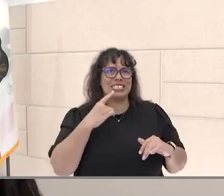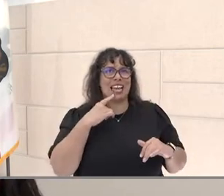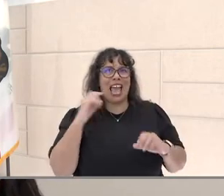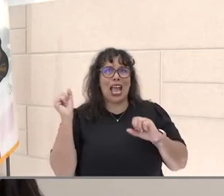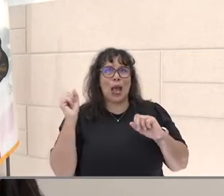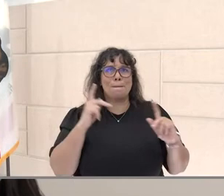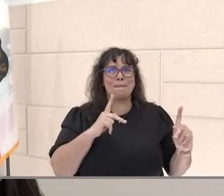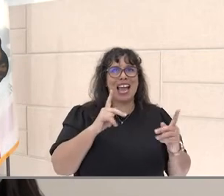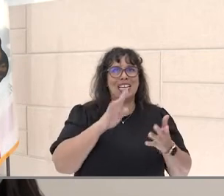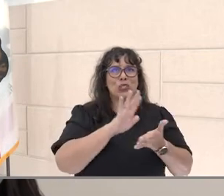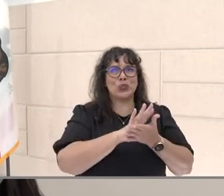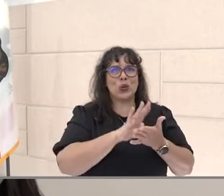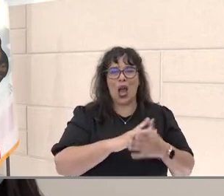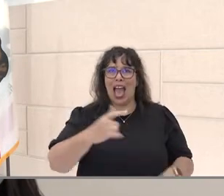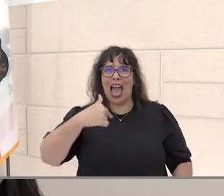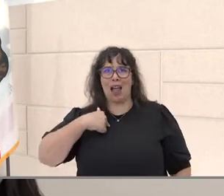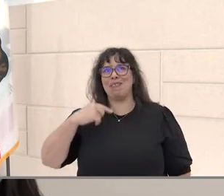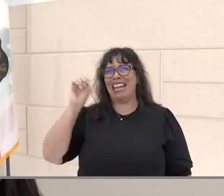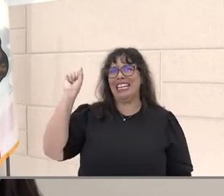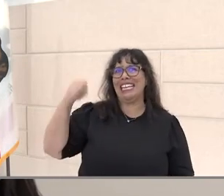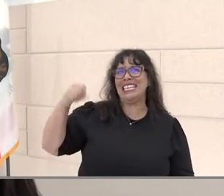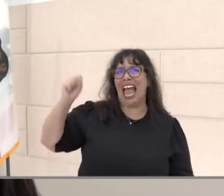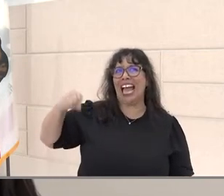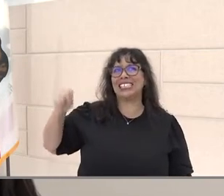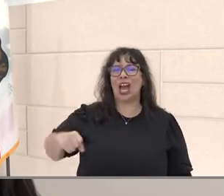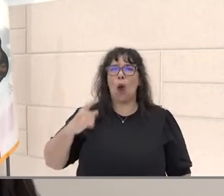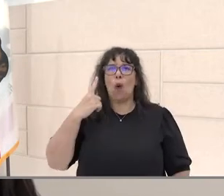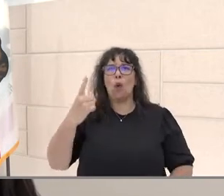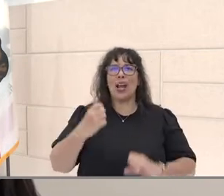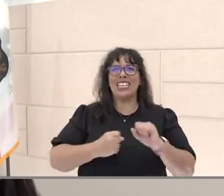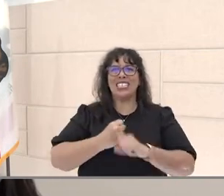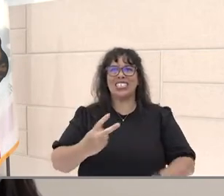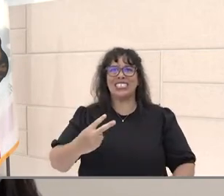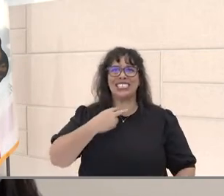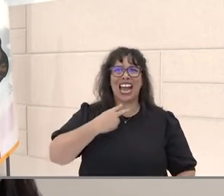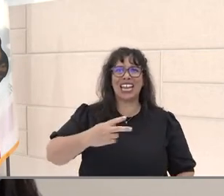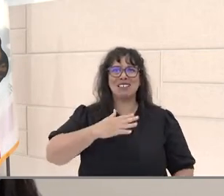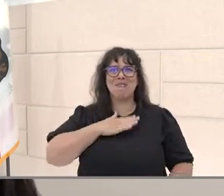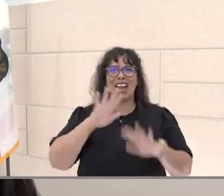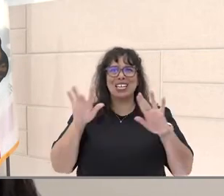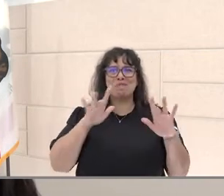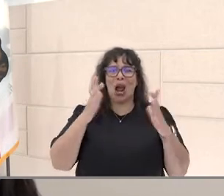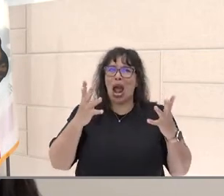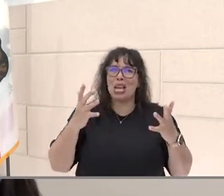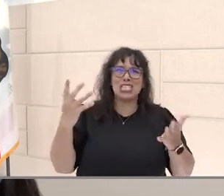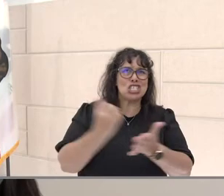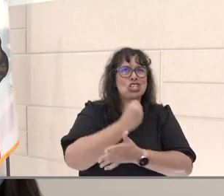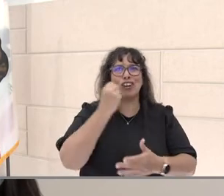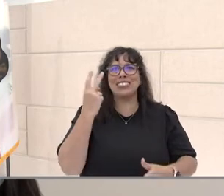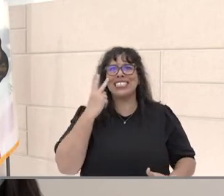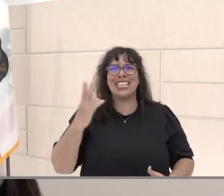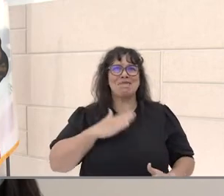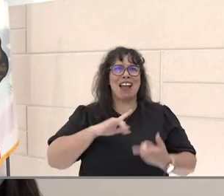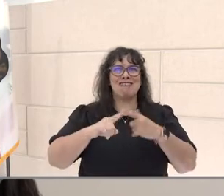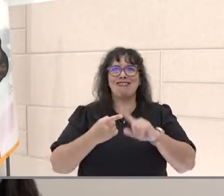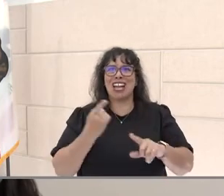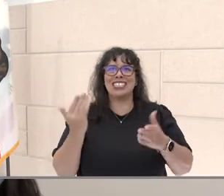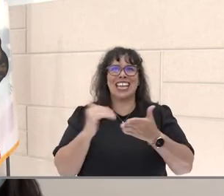คือถ้ากรอนแต่สะกรอนแต่ครูเคยสะโจธนาธนาตีนับปีตลับโจเรียน